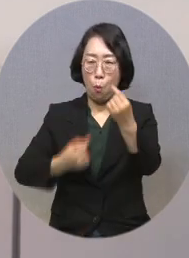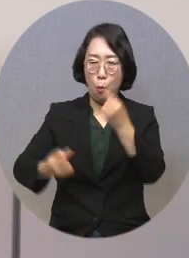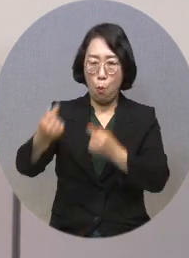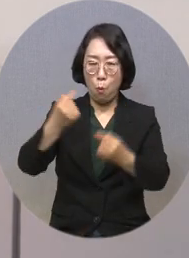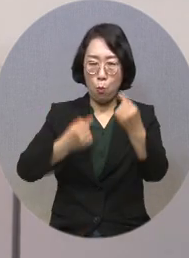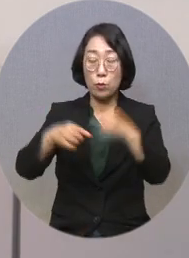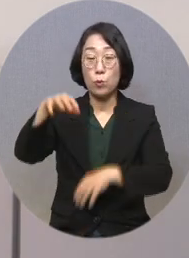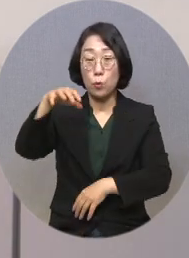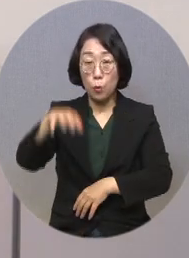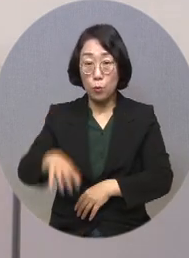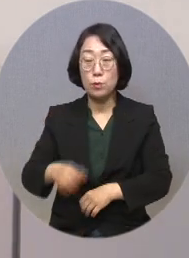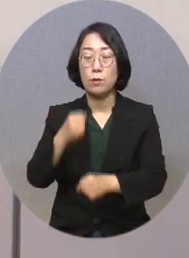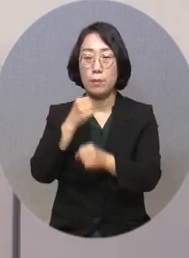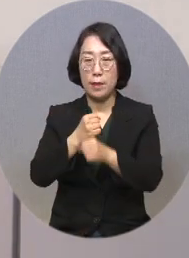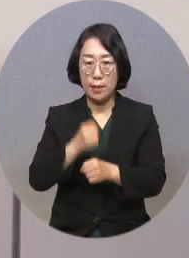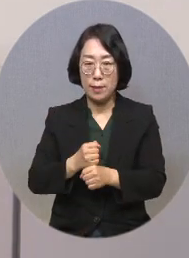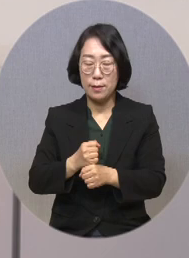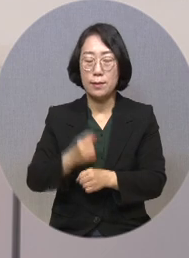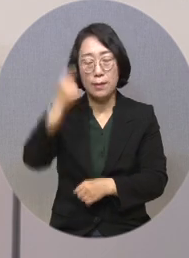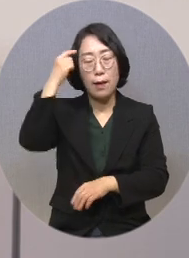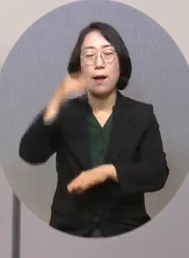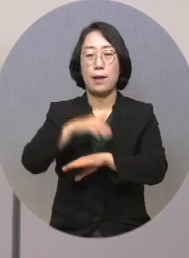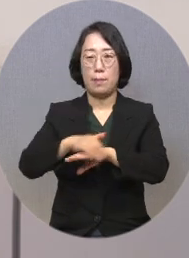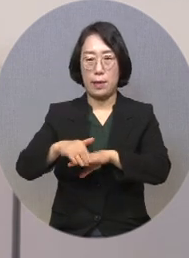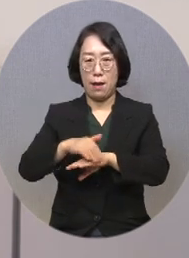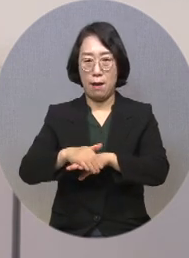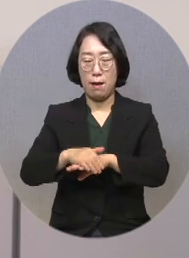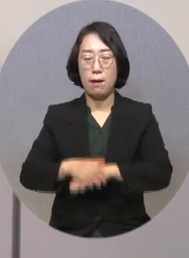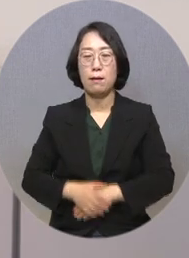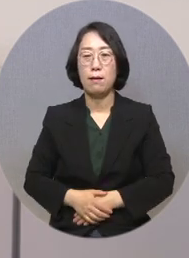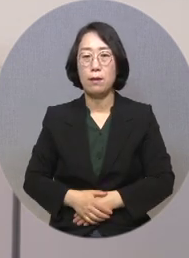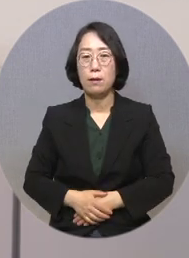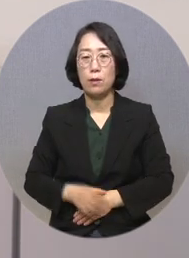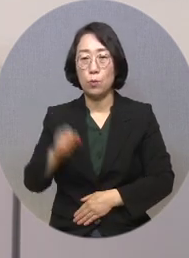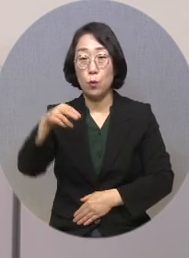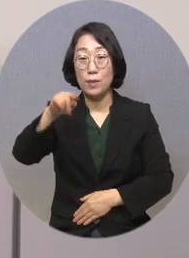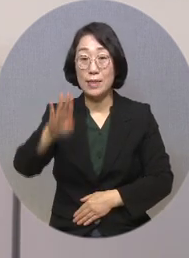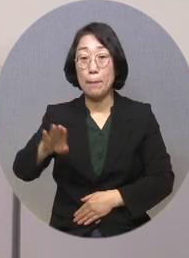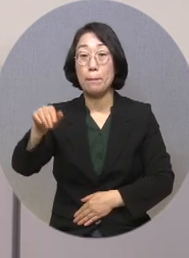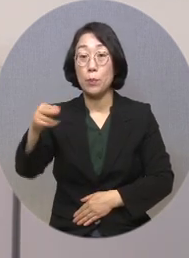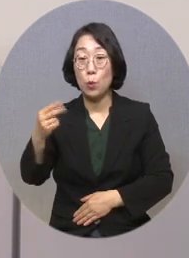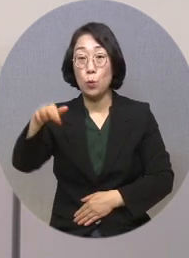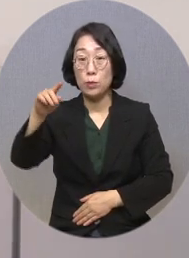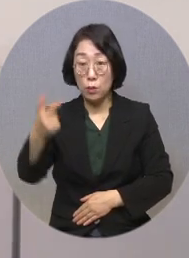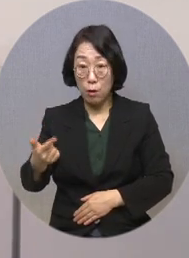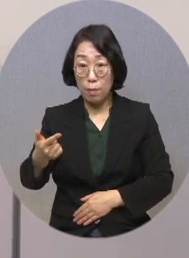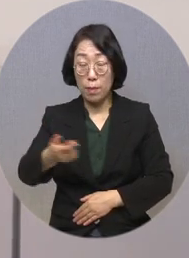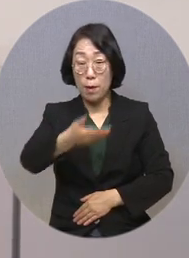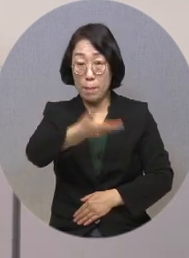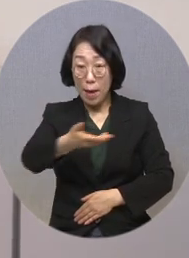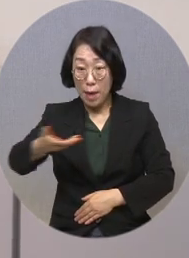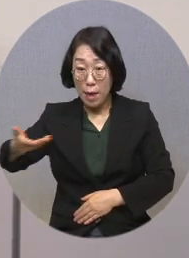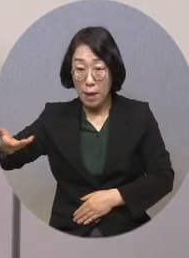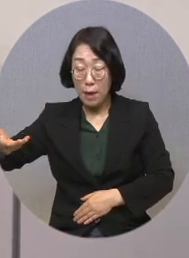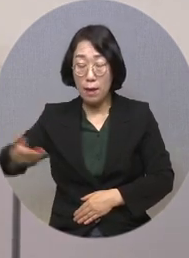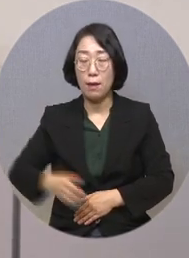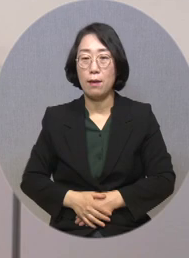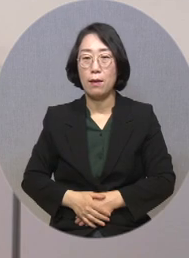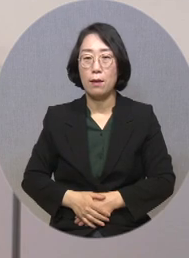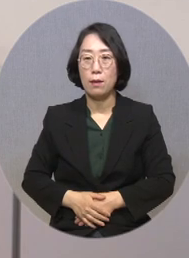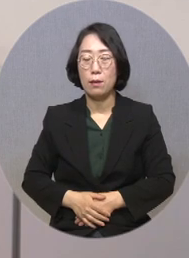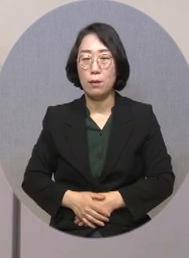마중물로 조성할 것입니다. 또한 삽교천부터 복교천까지